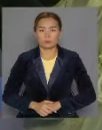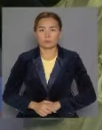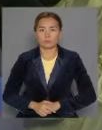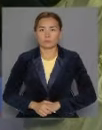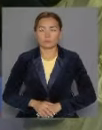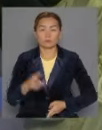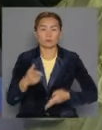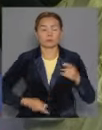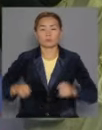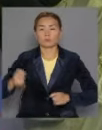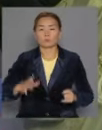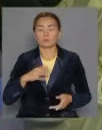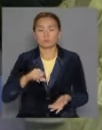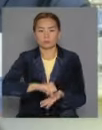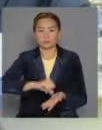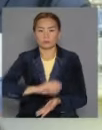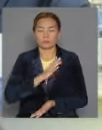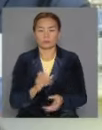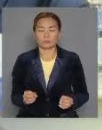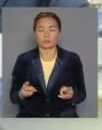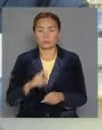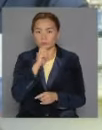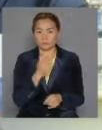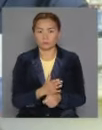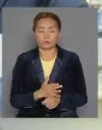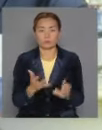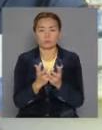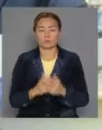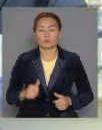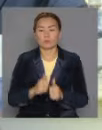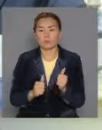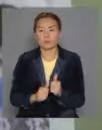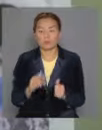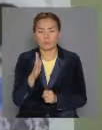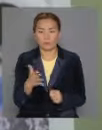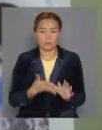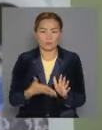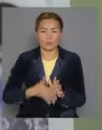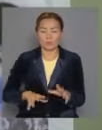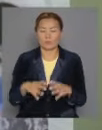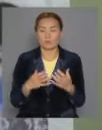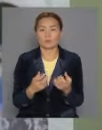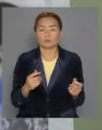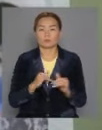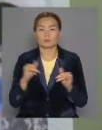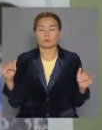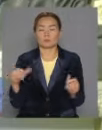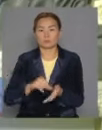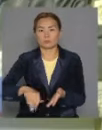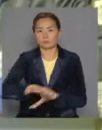В завершение конференции участникам были вручены сертификаты. Материалы каждого докладчика будут изданы в виде сборника и распространены